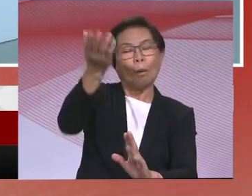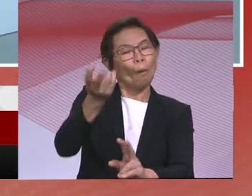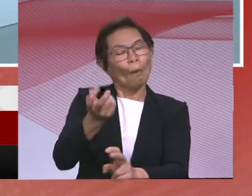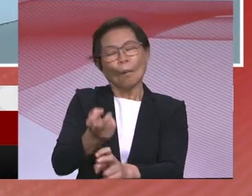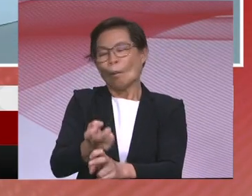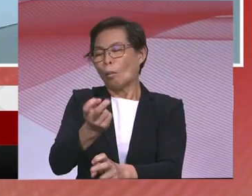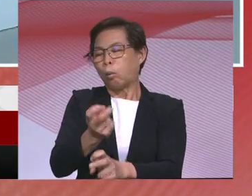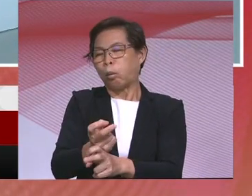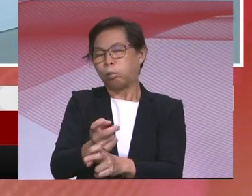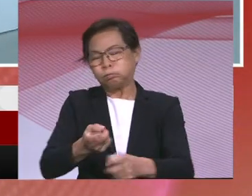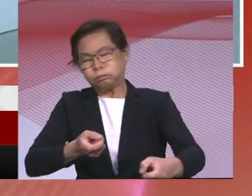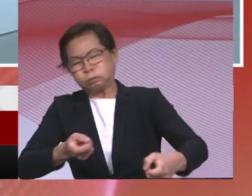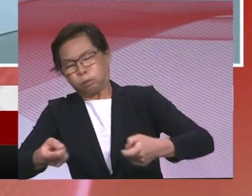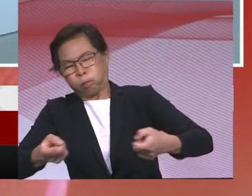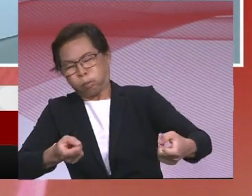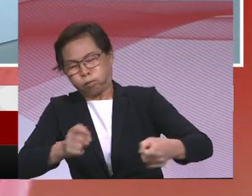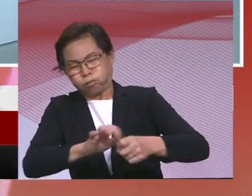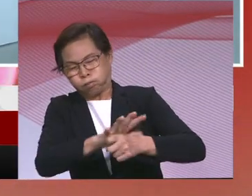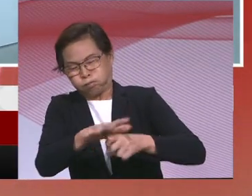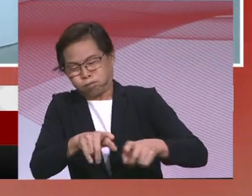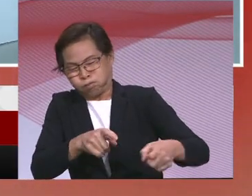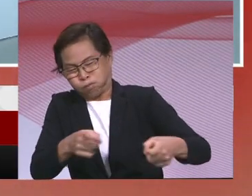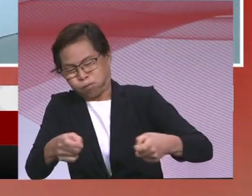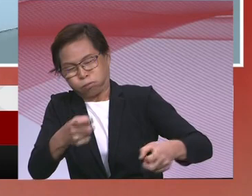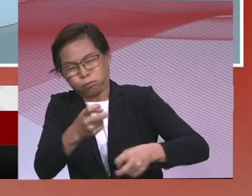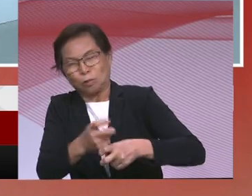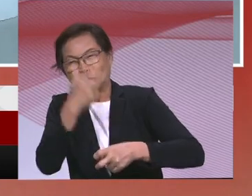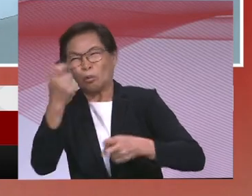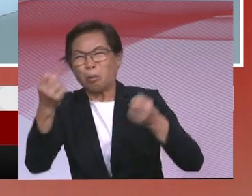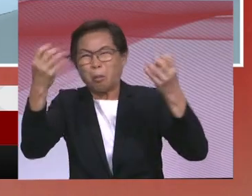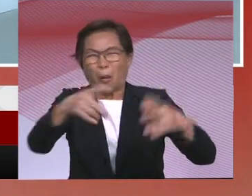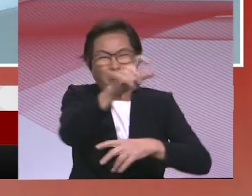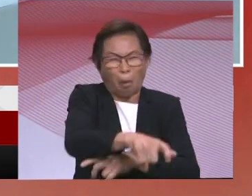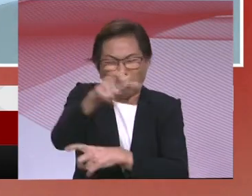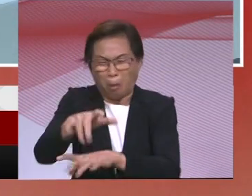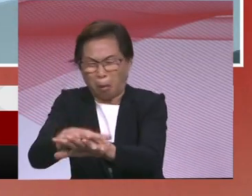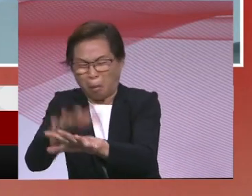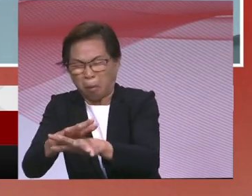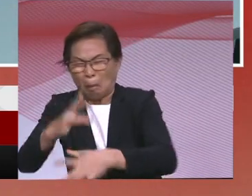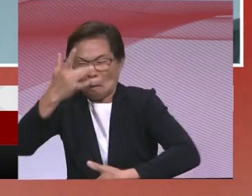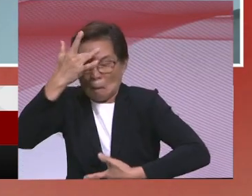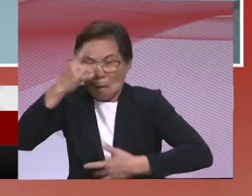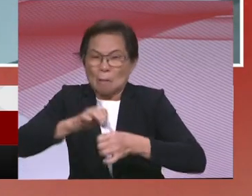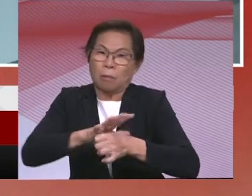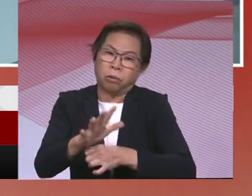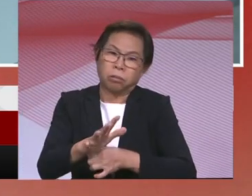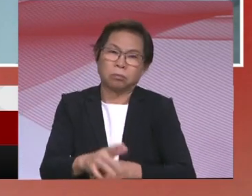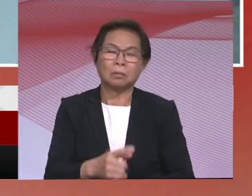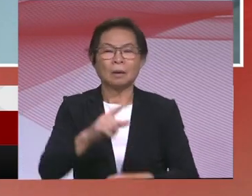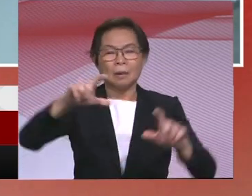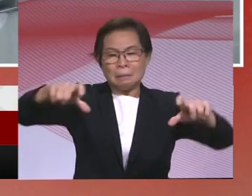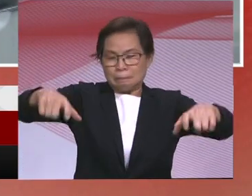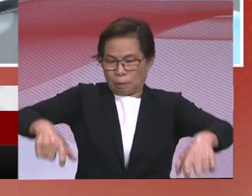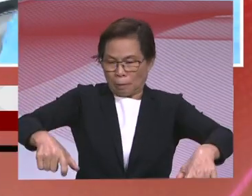sukar untuk mengawal penurunan kadar semakin ramai yang telah diinjak Kitty pelaksanaan perintah